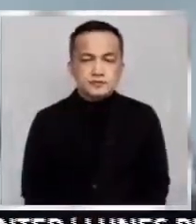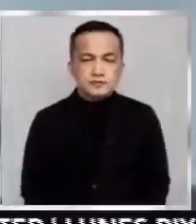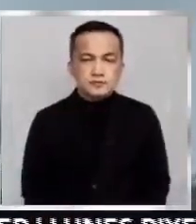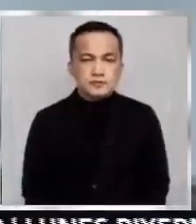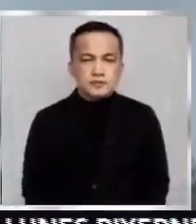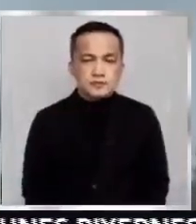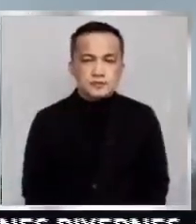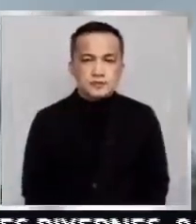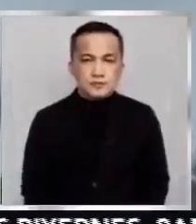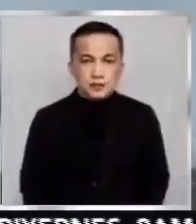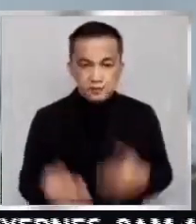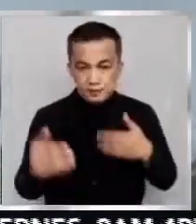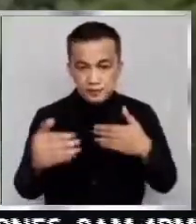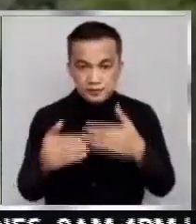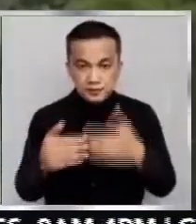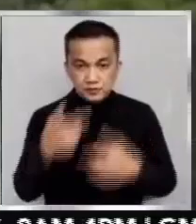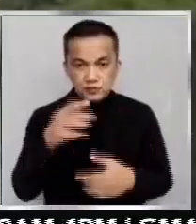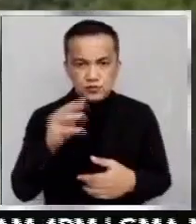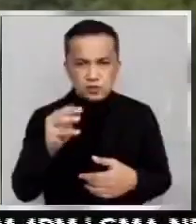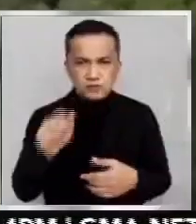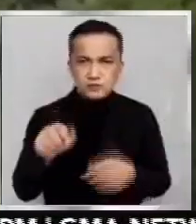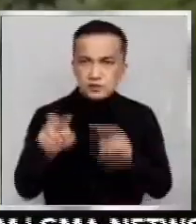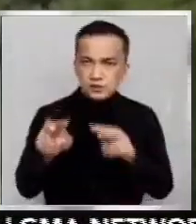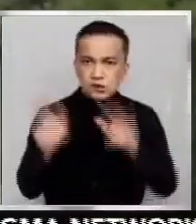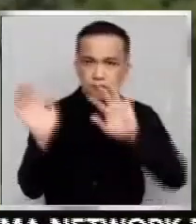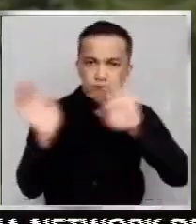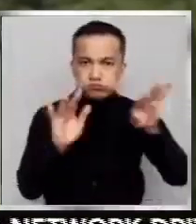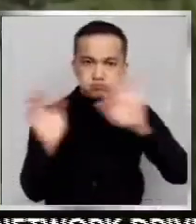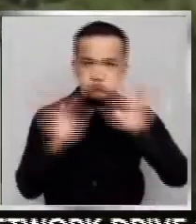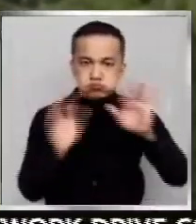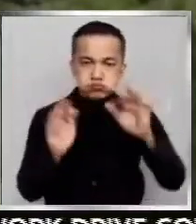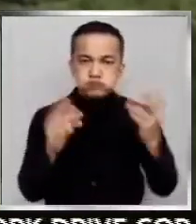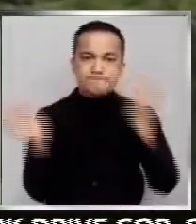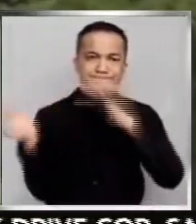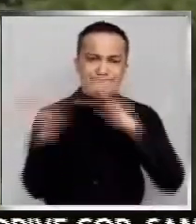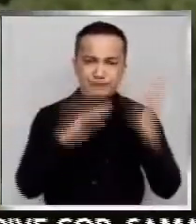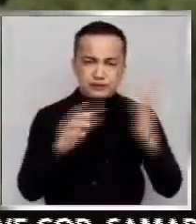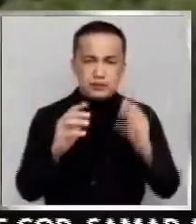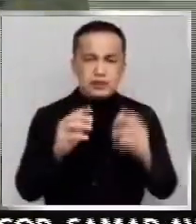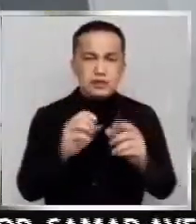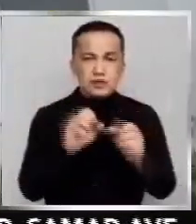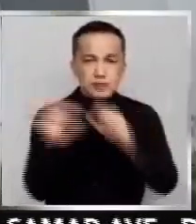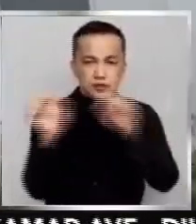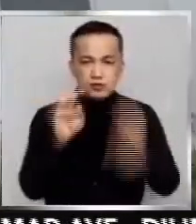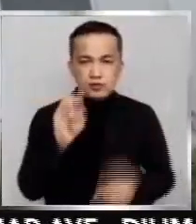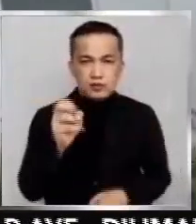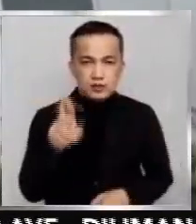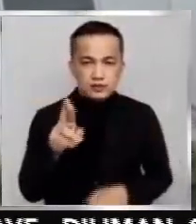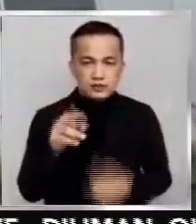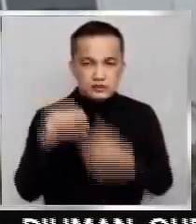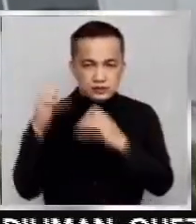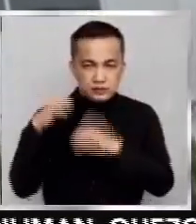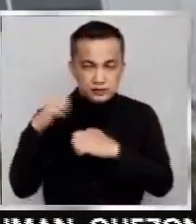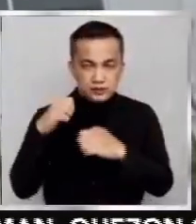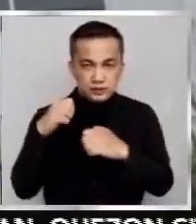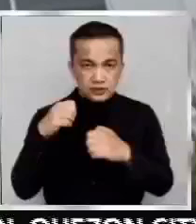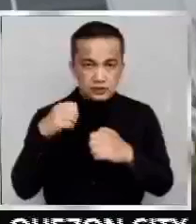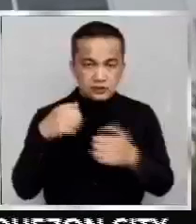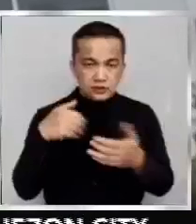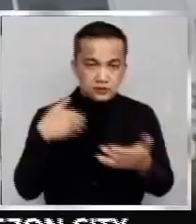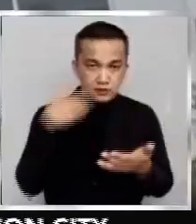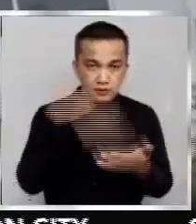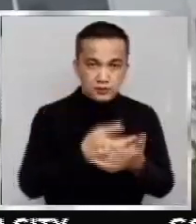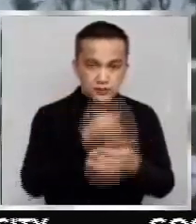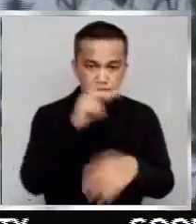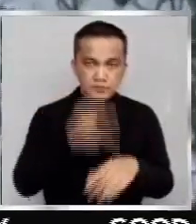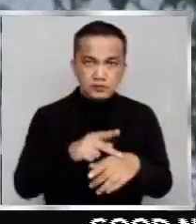Palapit pa lang sa Guam pero ganito na kalakas ang paramdam ng bagyong Mawar na inaasahang lalapit din sa Pilipinas. Halos patumbahin